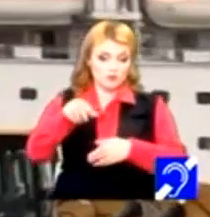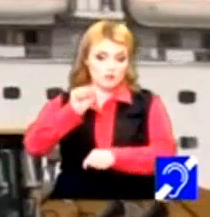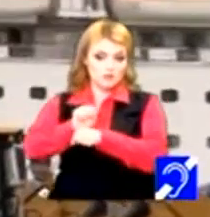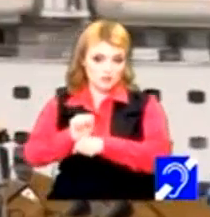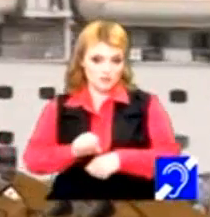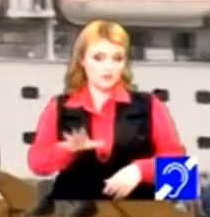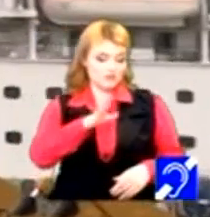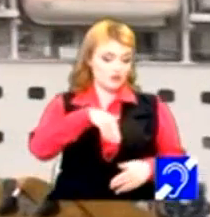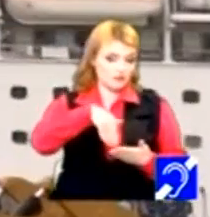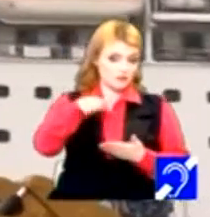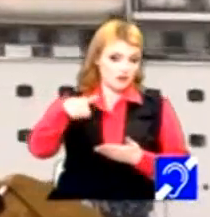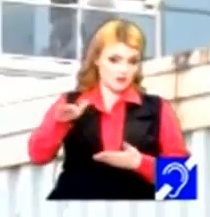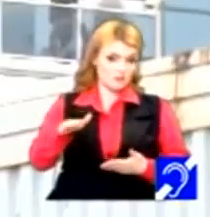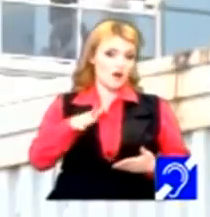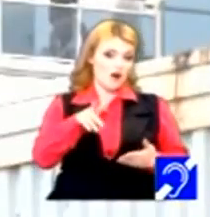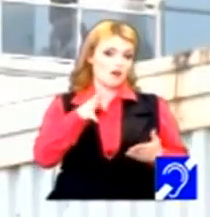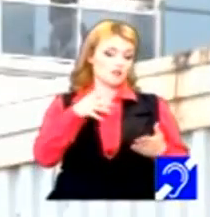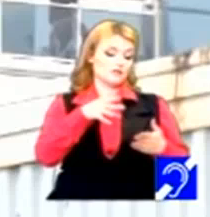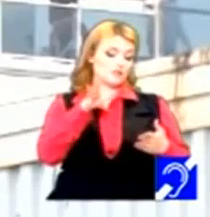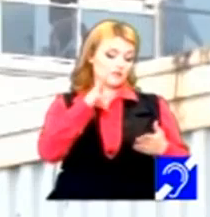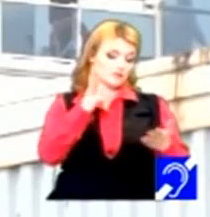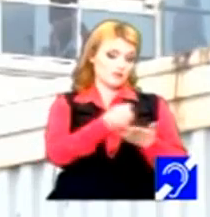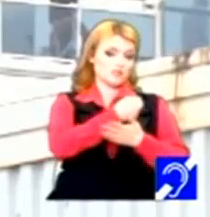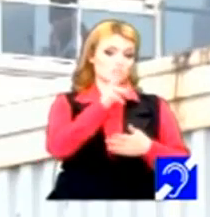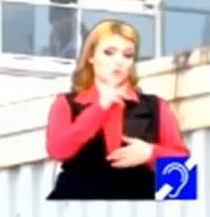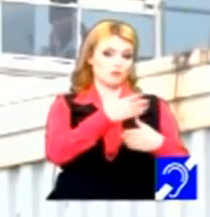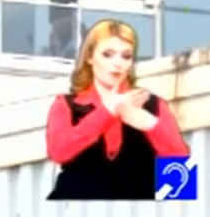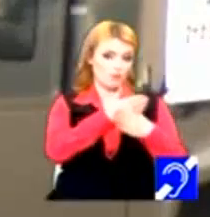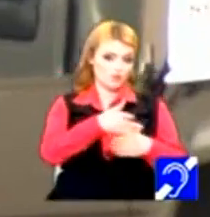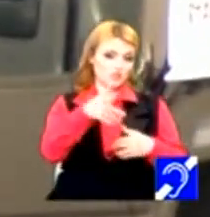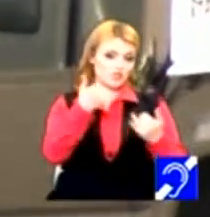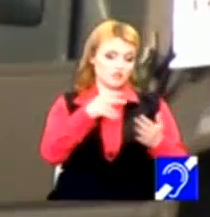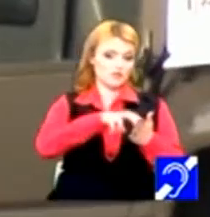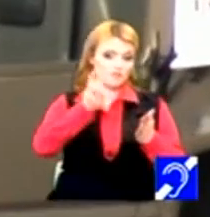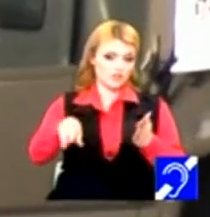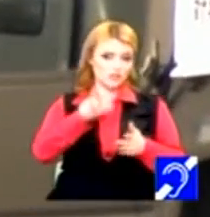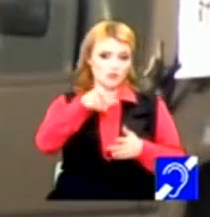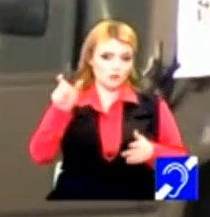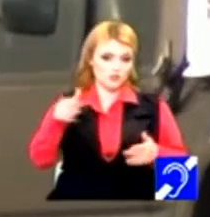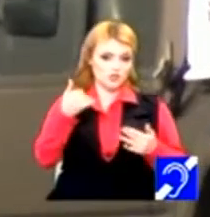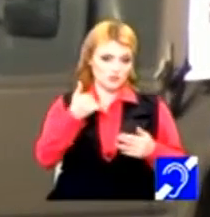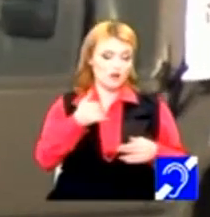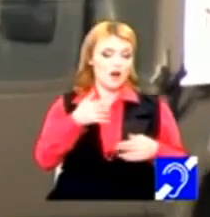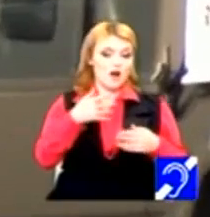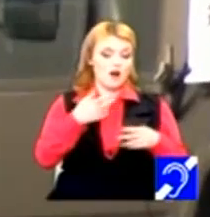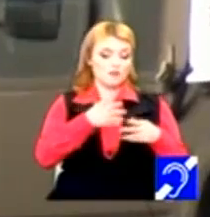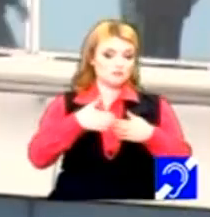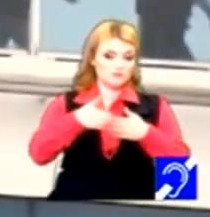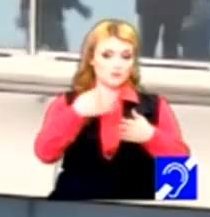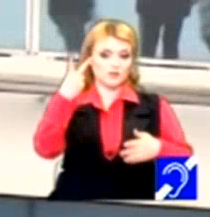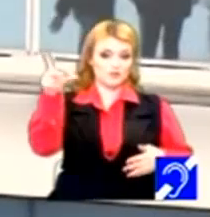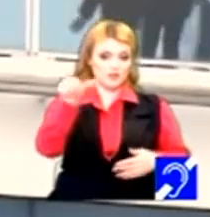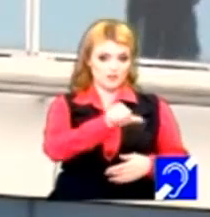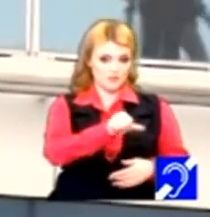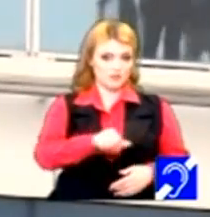a-și lua cetățenii aflați pe un alt vas în carantină, Diamond Princess. Nava se află în apele Japoniei de 2 săptămâni, iar la bord s-au confirmat